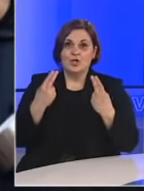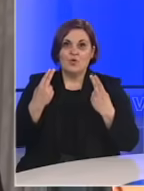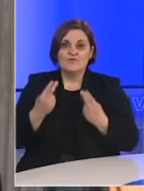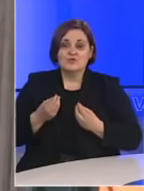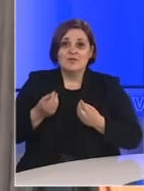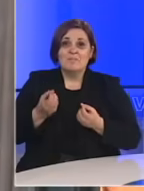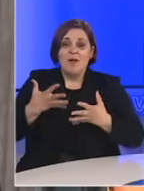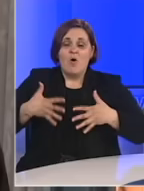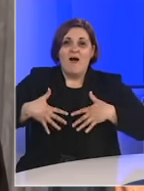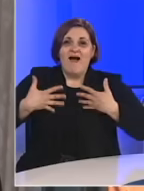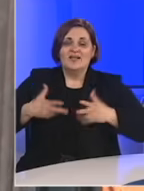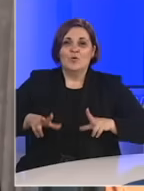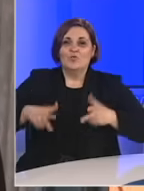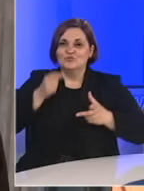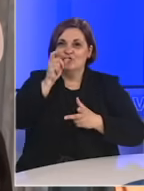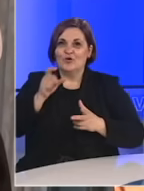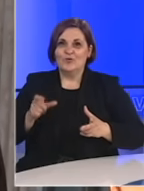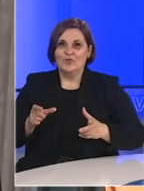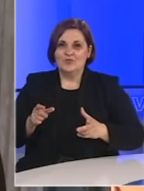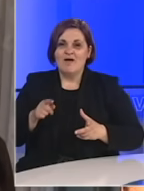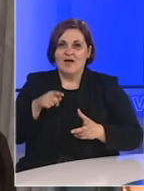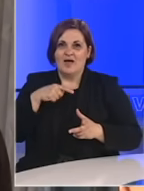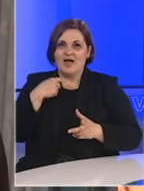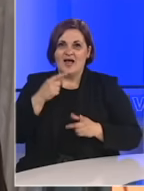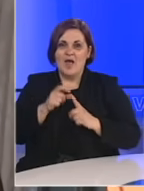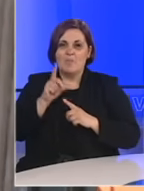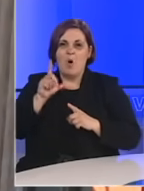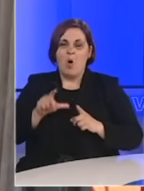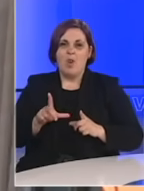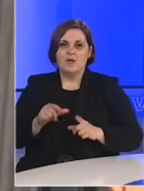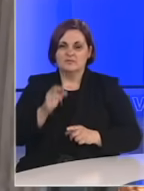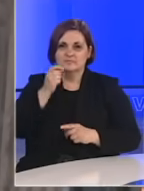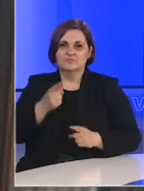unijeti malo radosti u život ljudi, zaključuje Paul Stein.